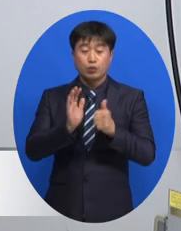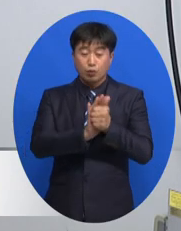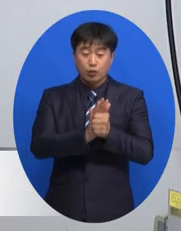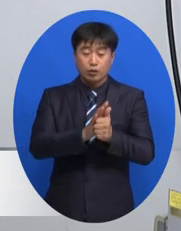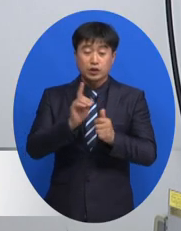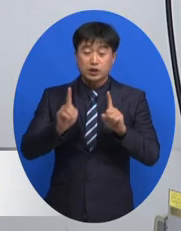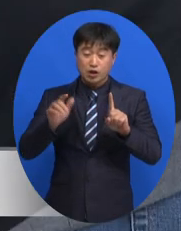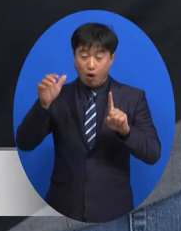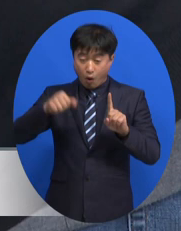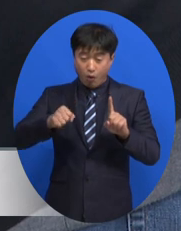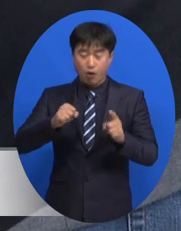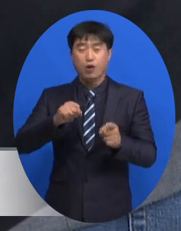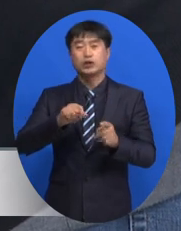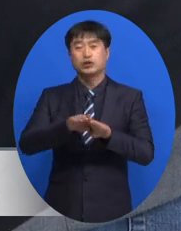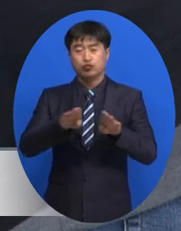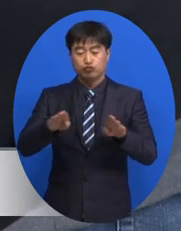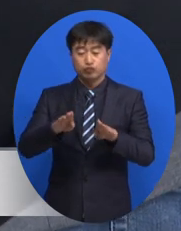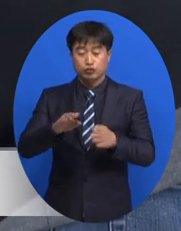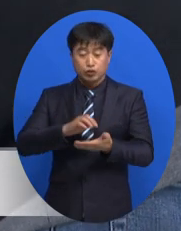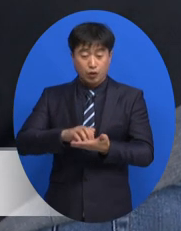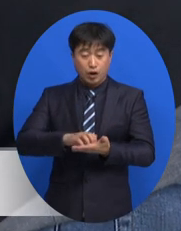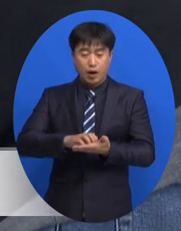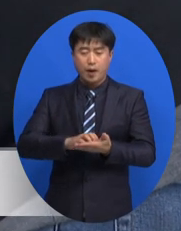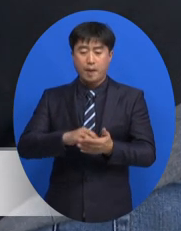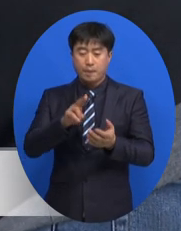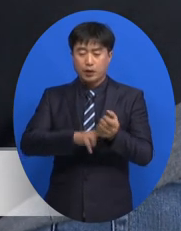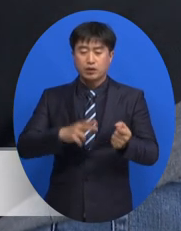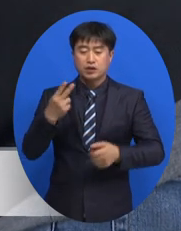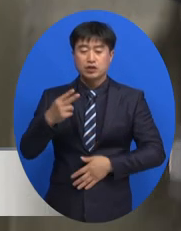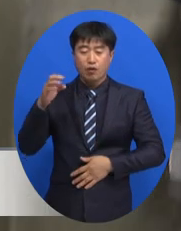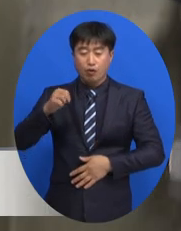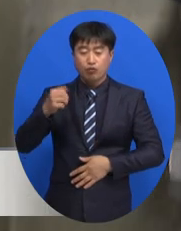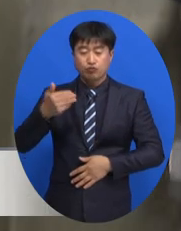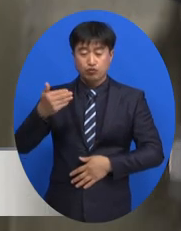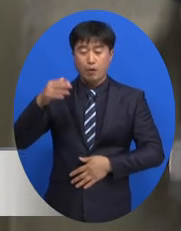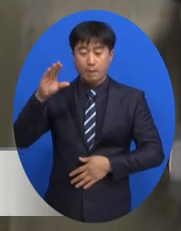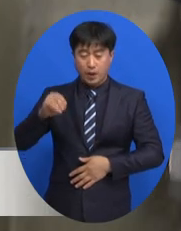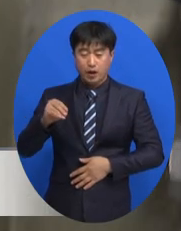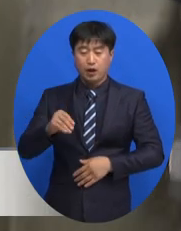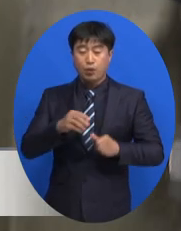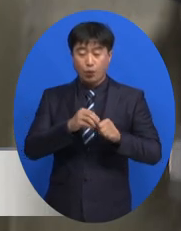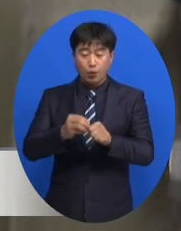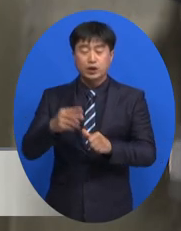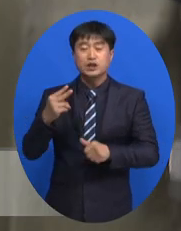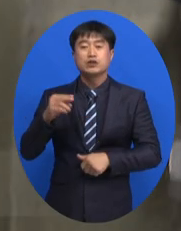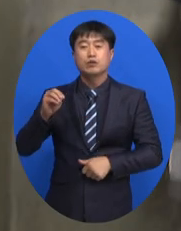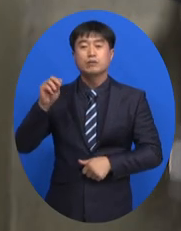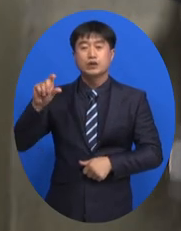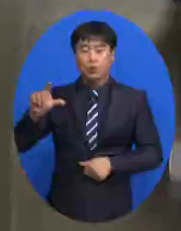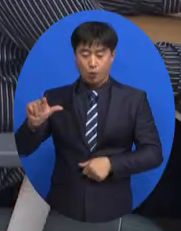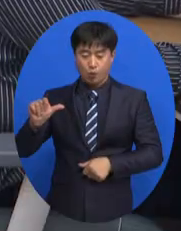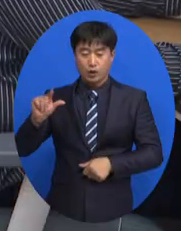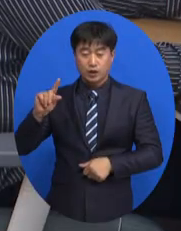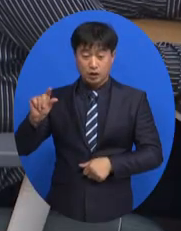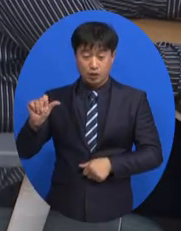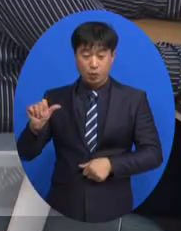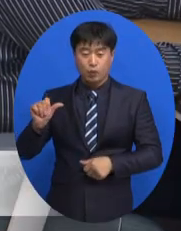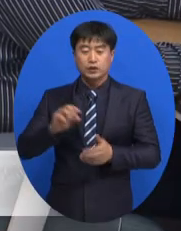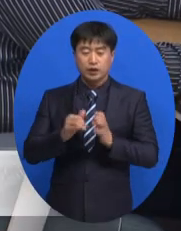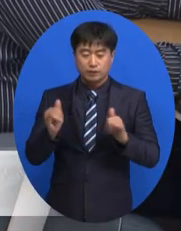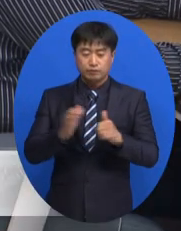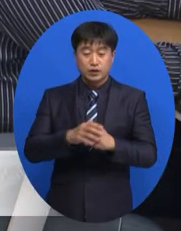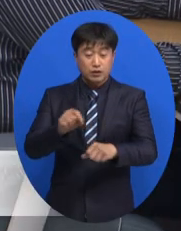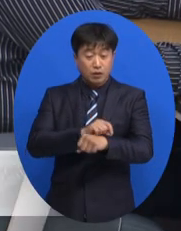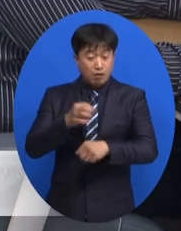1억 원을 기준으로 따져보면 매출은 3배 가까운 2억 9천만 원, 고용은 2.15명이 발생했습니다. 이 밖에